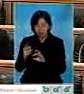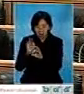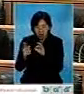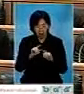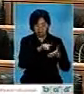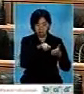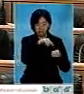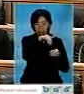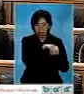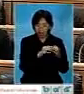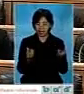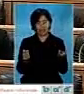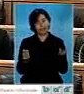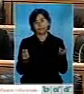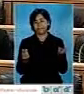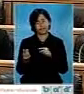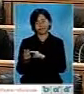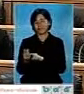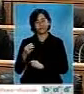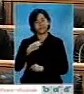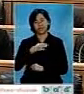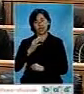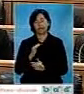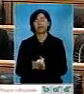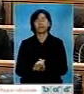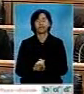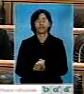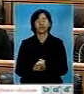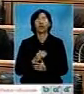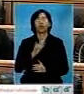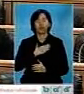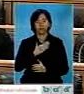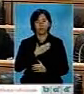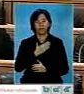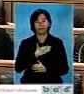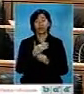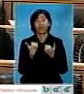คนผมไม่อยากได้ยินคำนี้ครับฉะนั้น